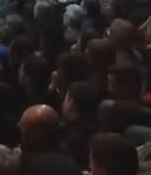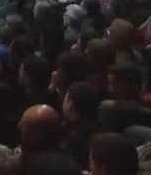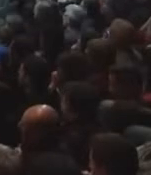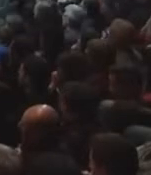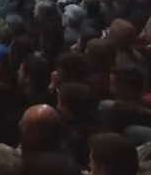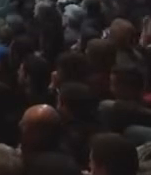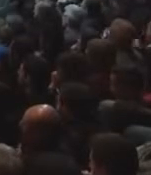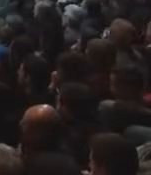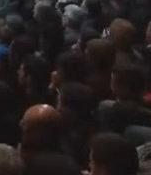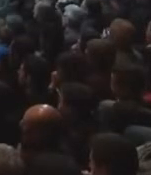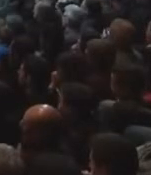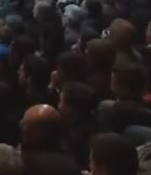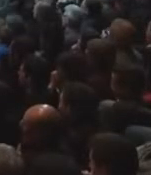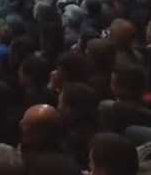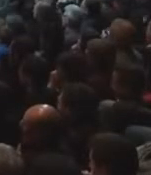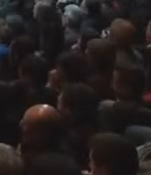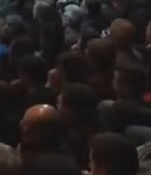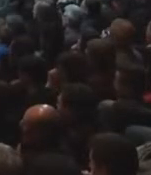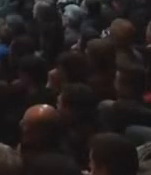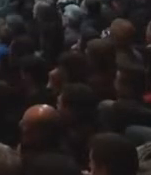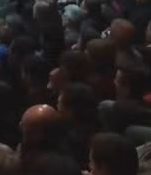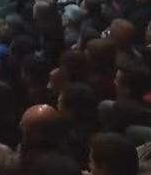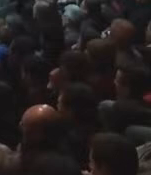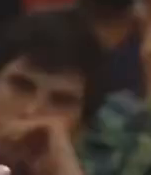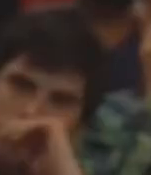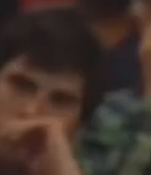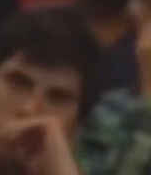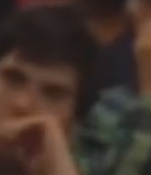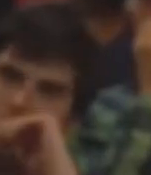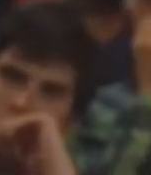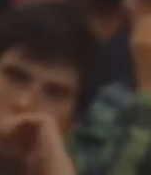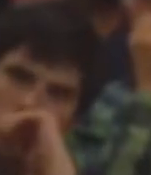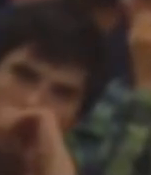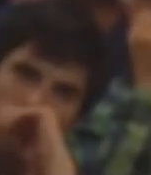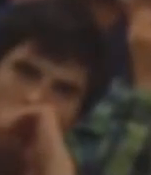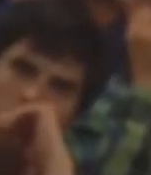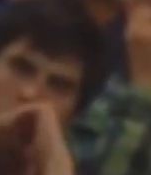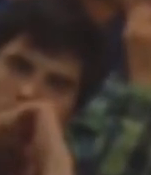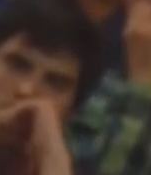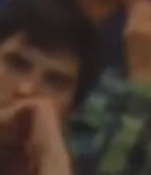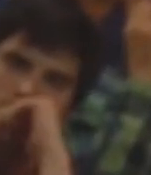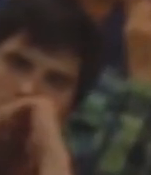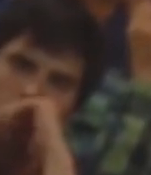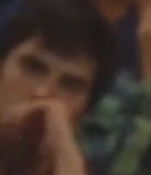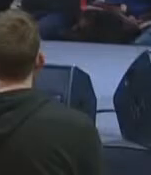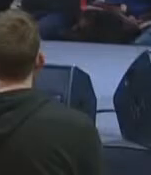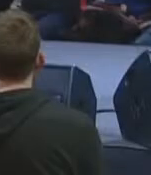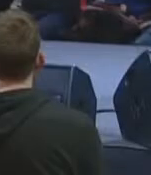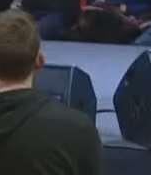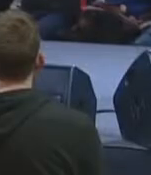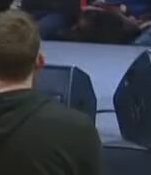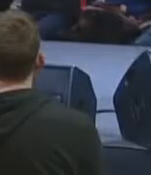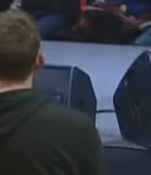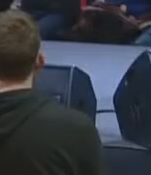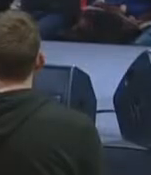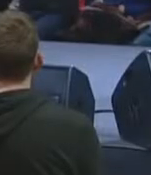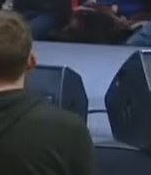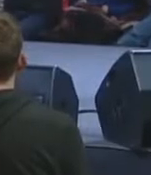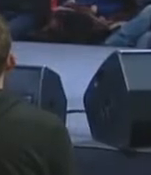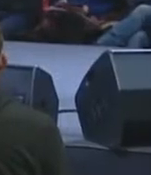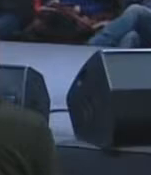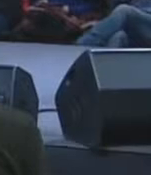il faut rendre viable cette agriculture bio. Tous ceux qui s'y sont lancés ont montré que c'était possible. On arrive à des choses tout